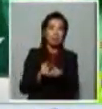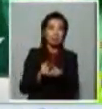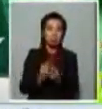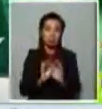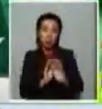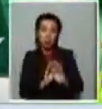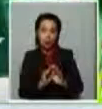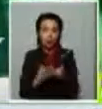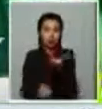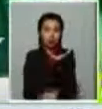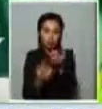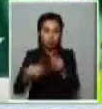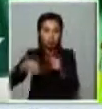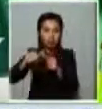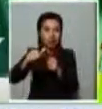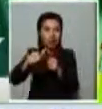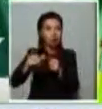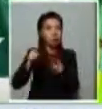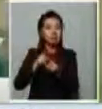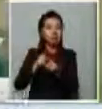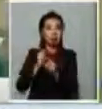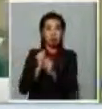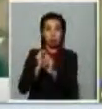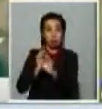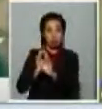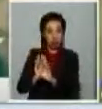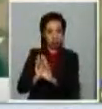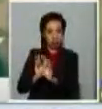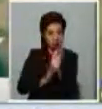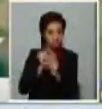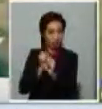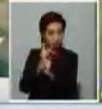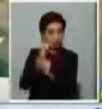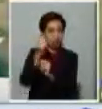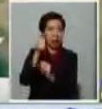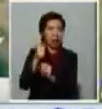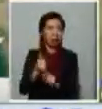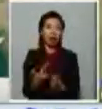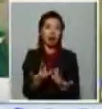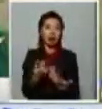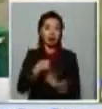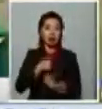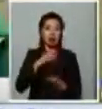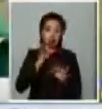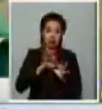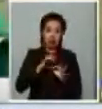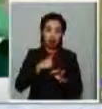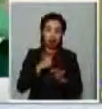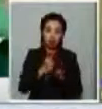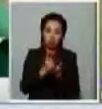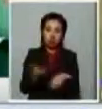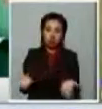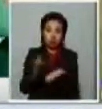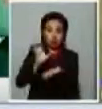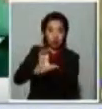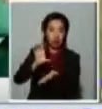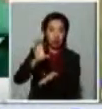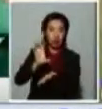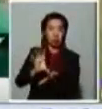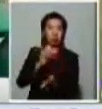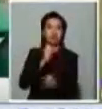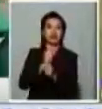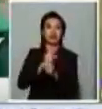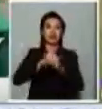แล้วก็รสชาติยังคงอยู่นะครับซึ่งเราก็สนับสนุนที่เป็นเงินทุนมานะครับในโครง